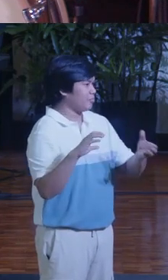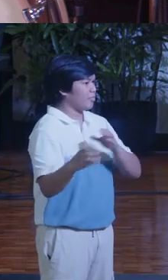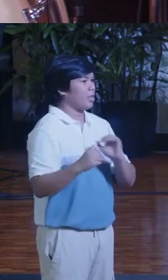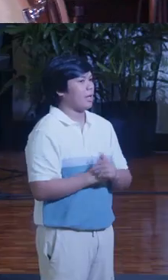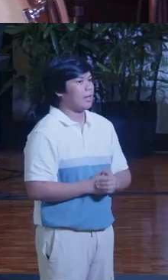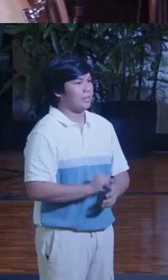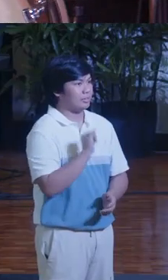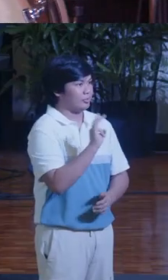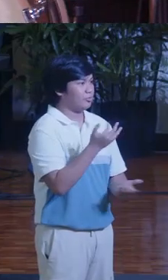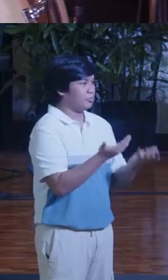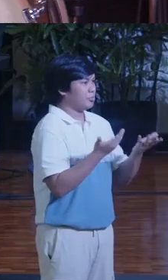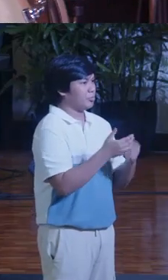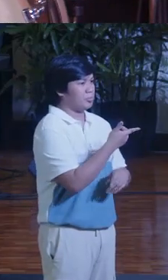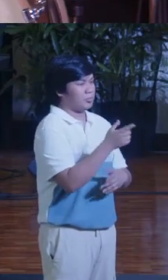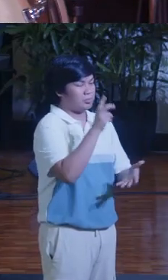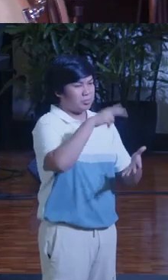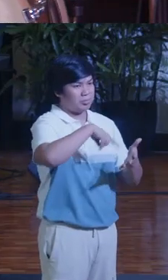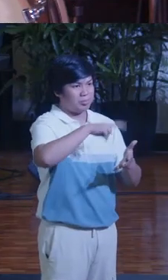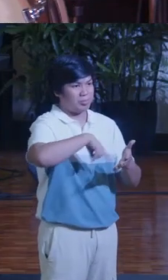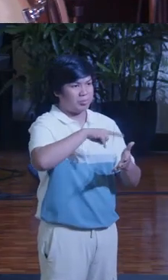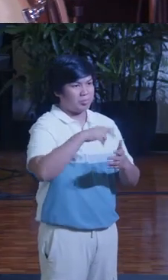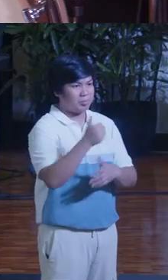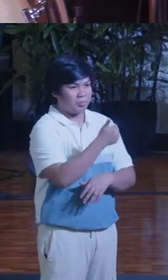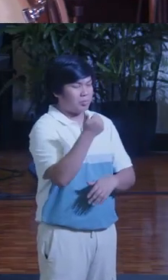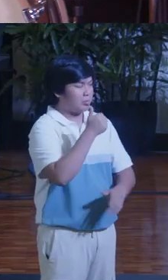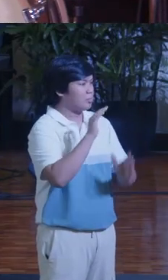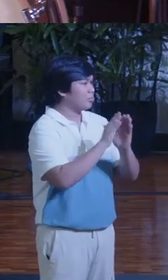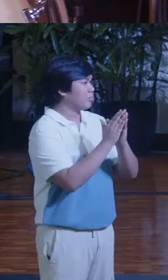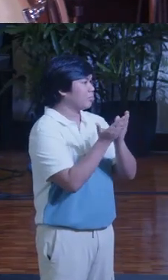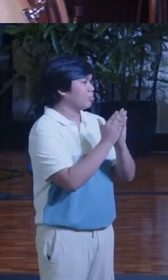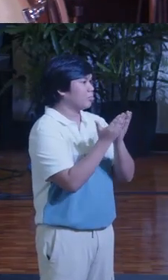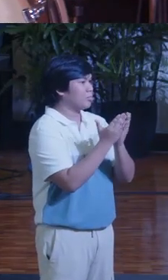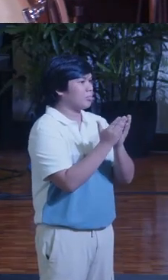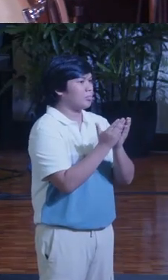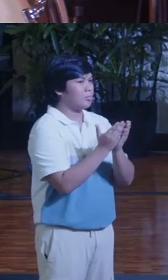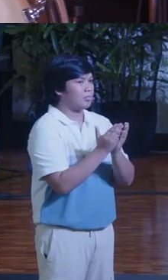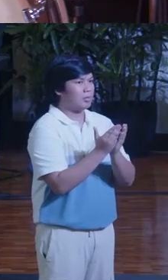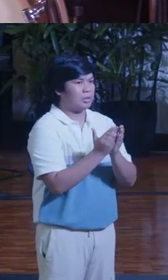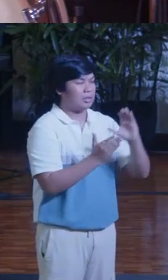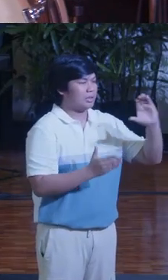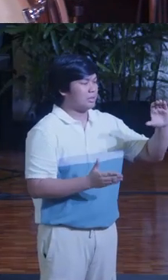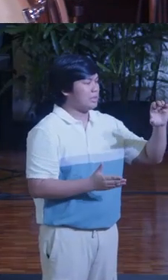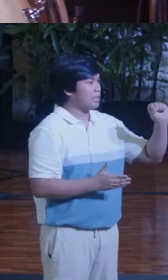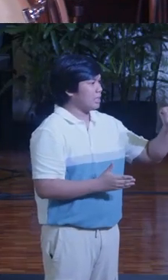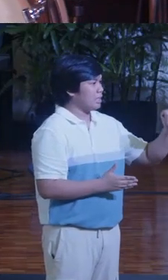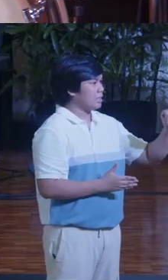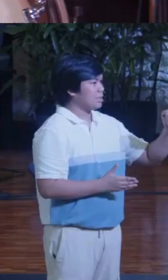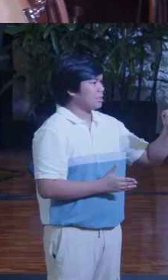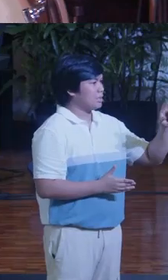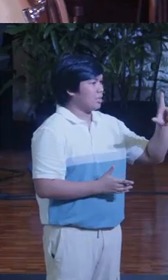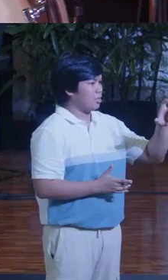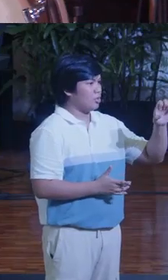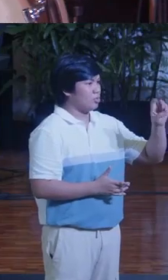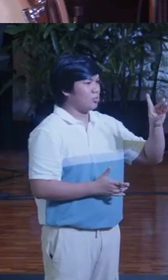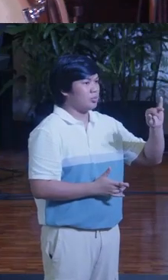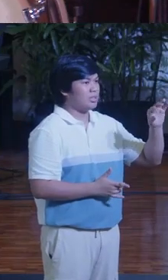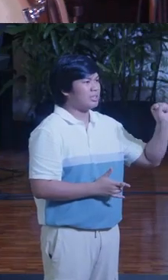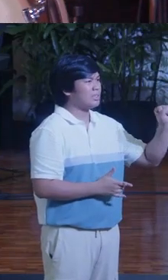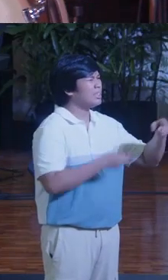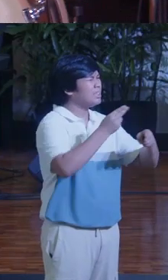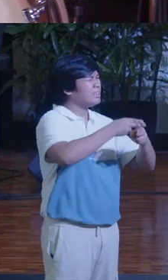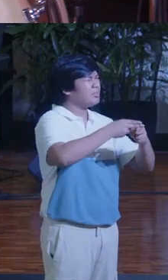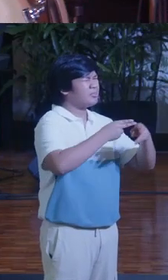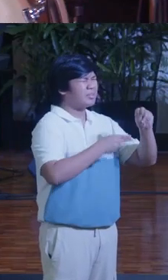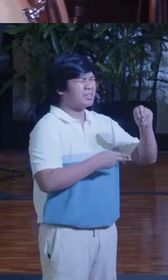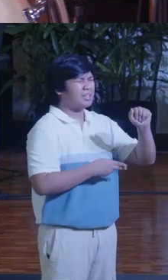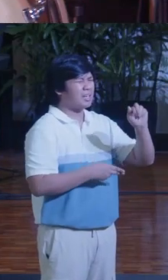Kung nabasa niyo po ang ilang mga aklat ni C.S. Lewis, no, The Chronicles of Narnia,